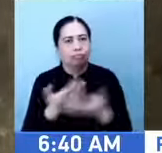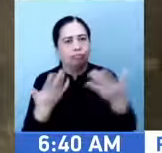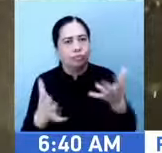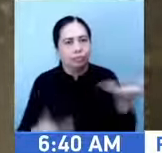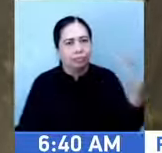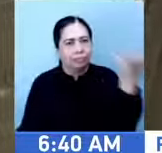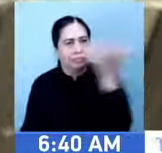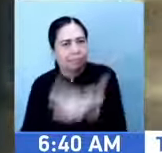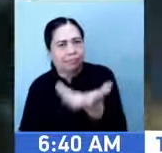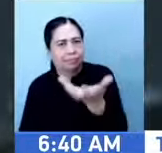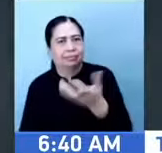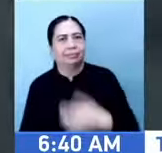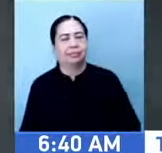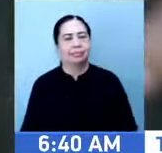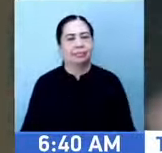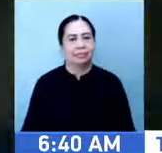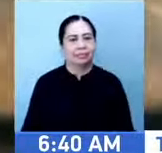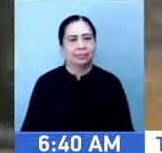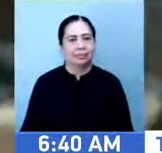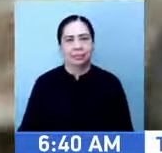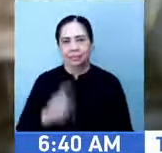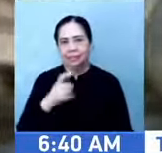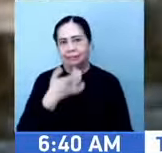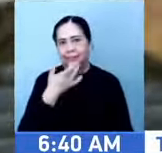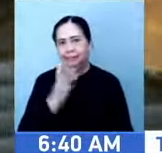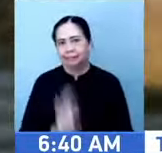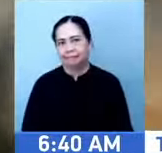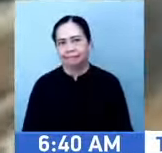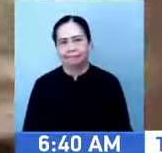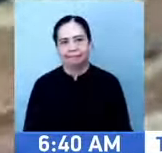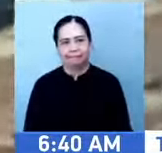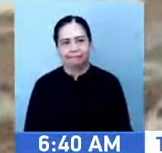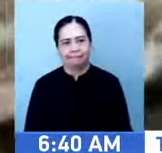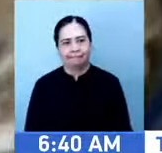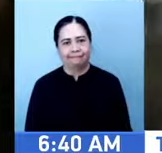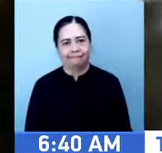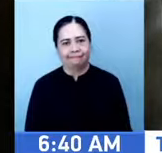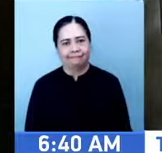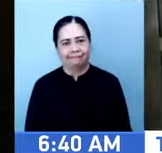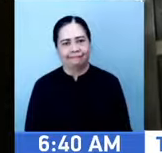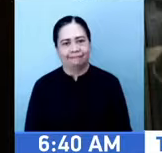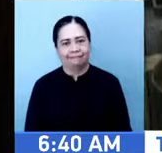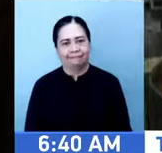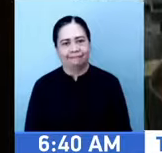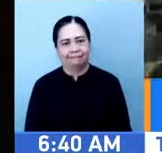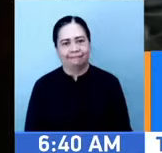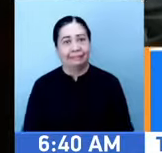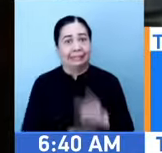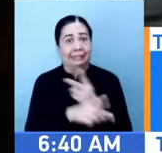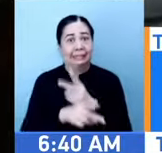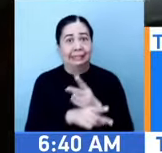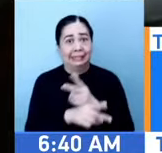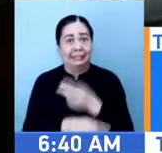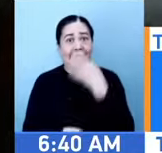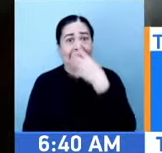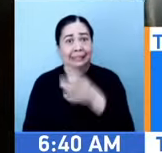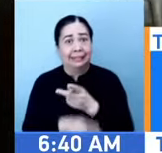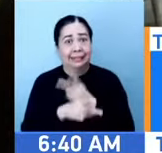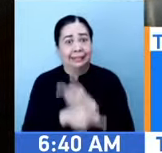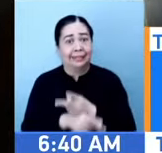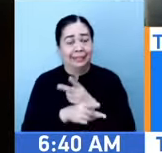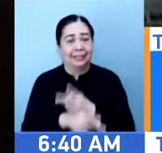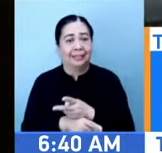syempre, kailangan kung masarap ba ito or ano, kailangan natin matikman yan. Oo, may, syempre mga kapuso, mainit to. Since akin naman